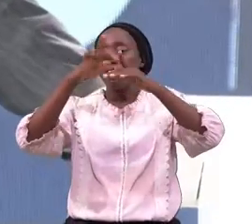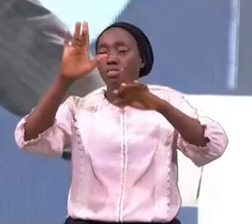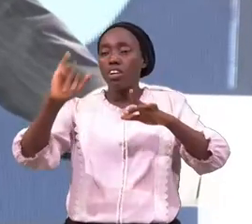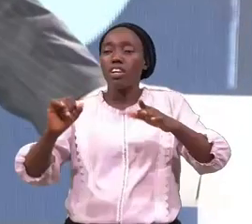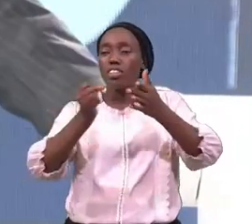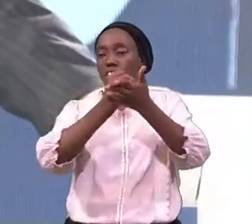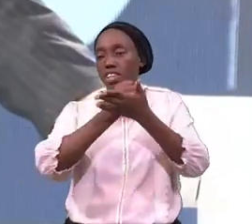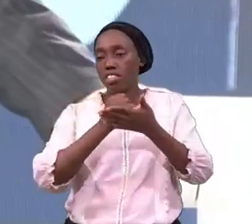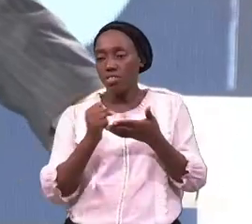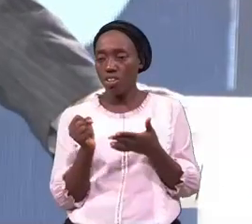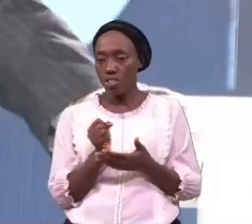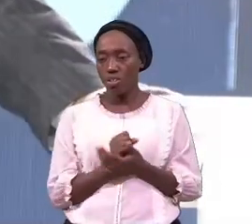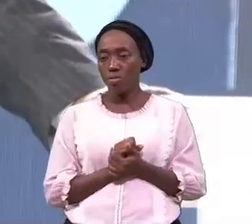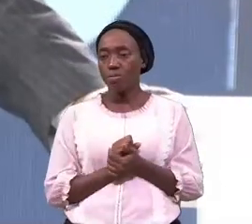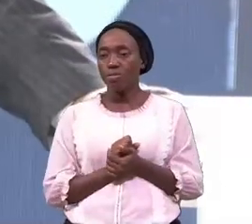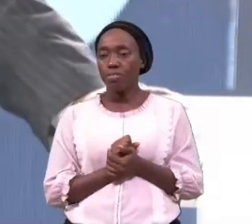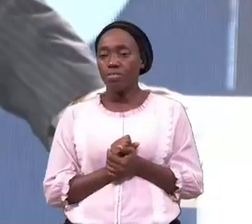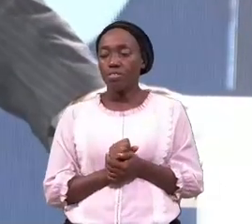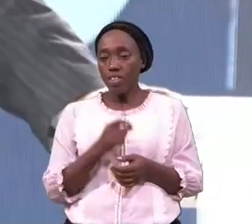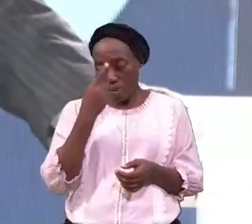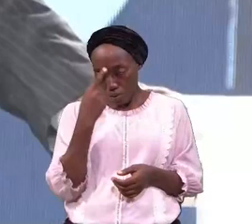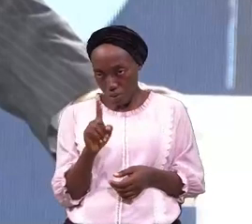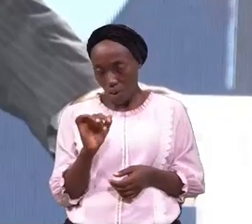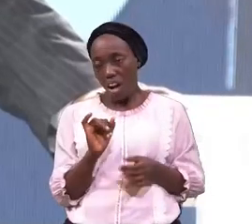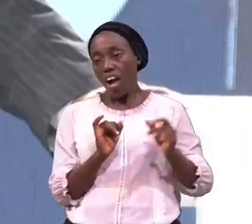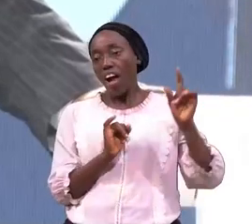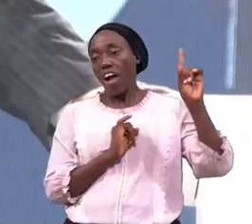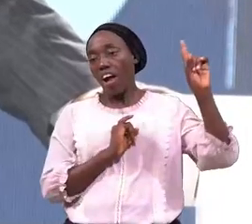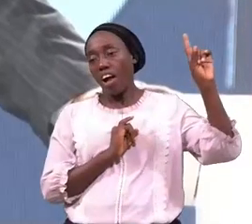Préparez votre cœur pour la sanctification céleste.